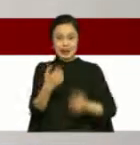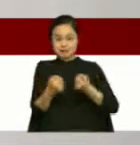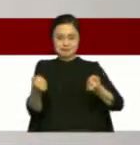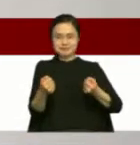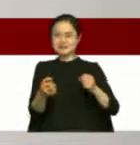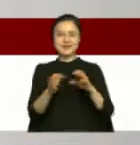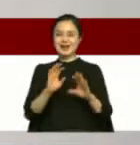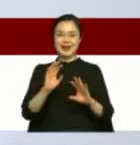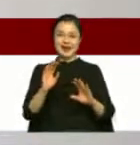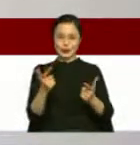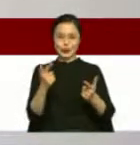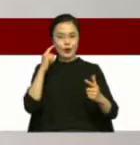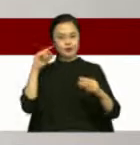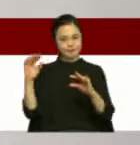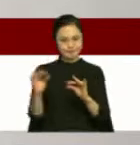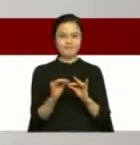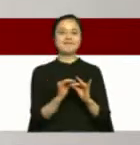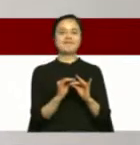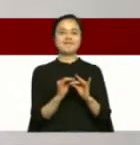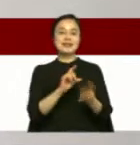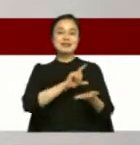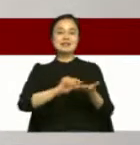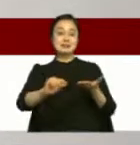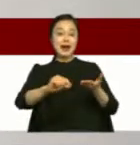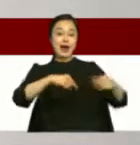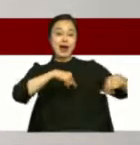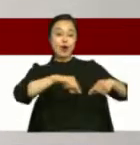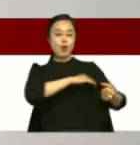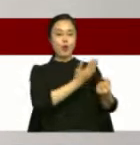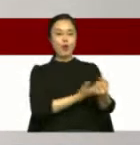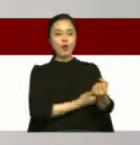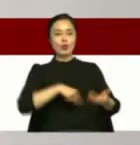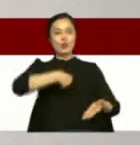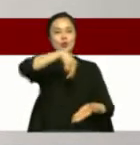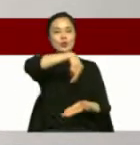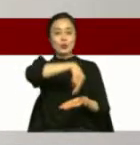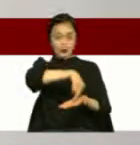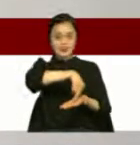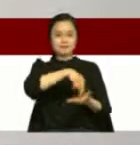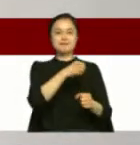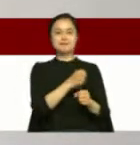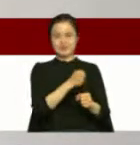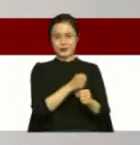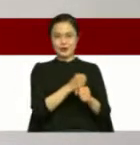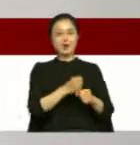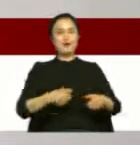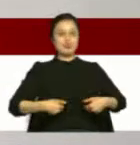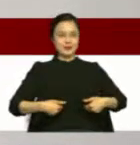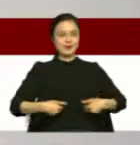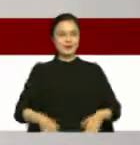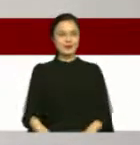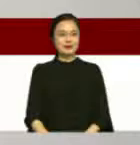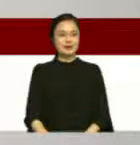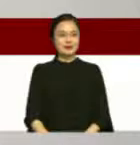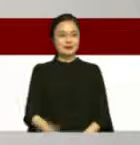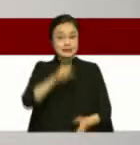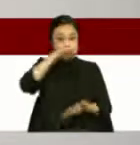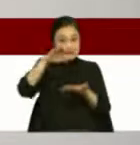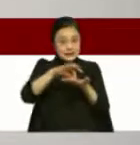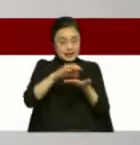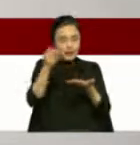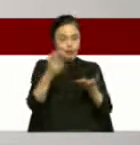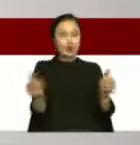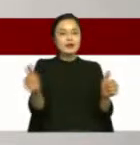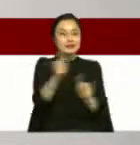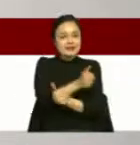목소리를 높였단 말이에요. 그 지방분권의 핵심이 예산 또 인사 조직 아닙니까? 근데